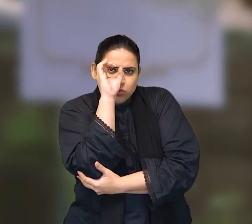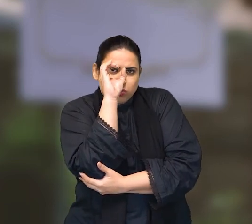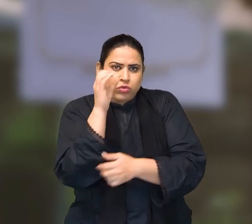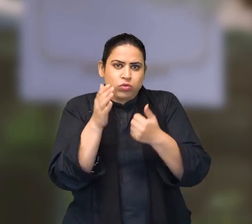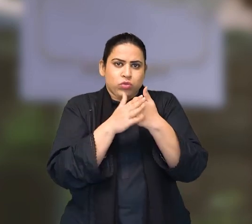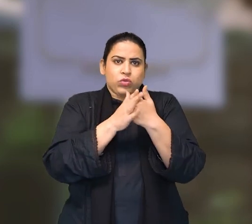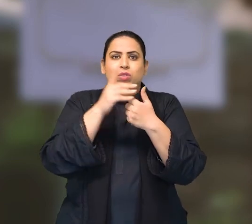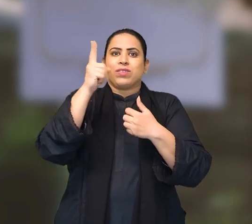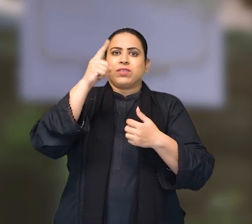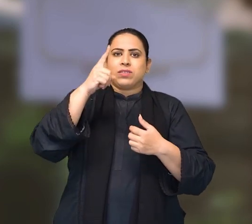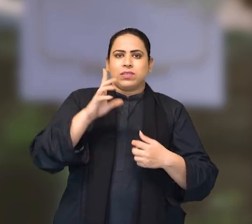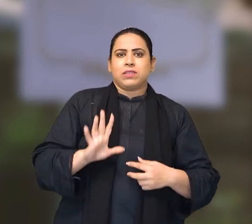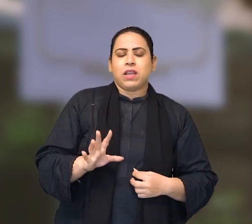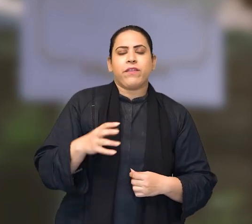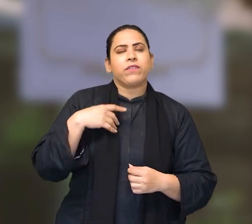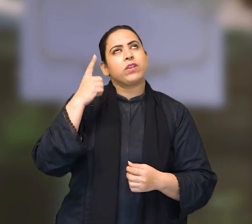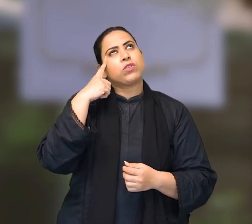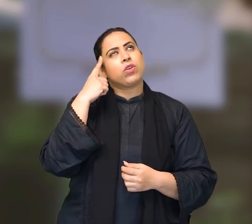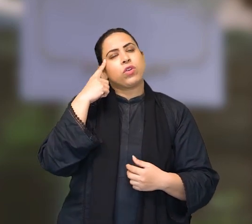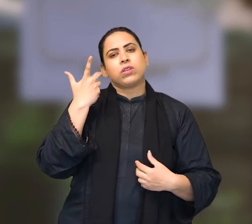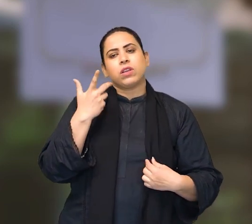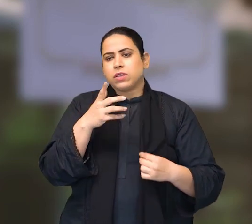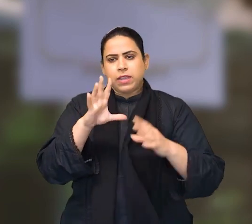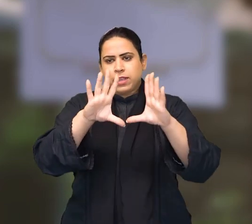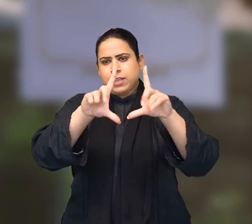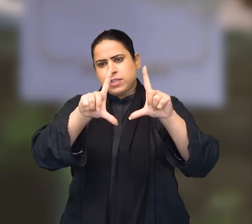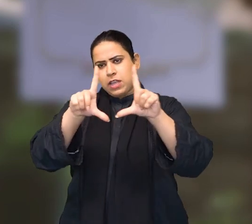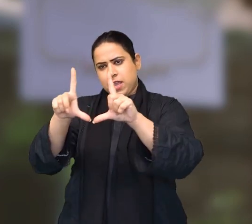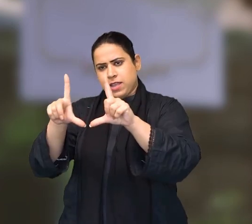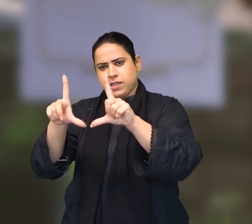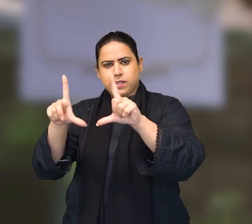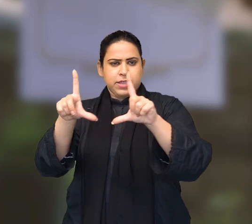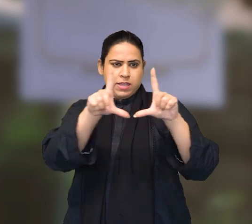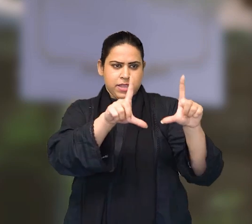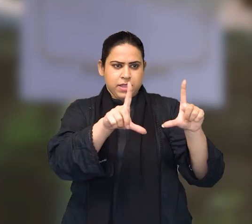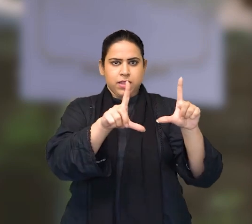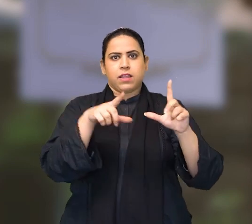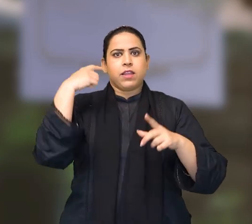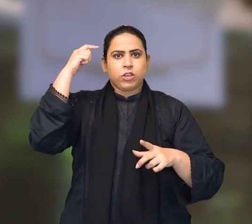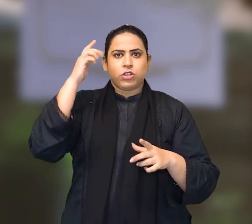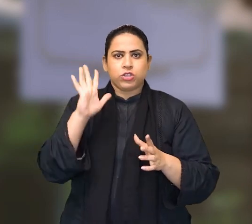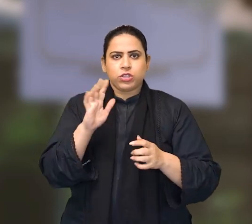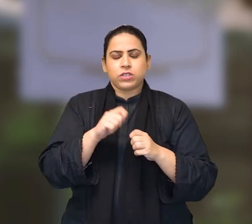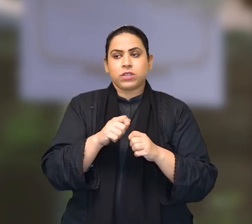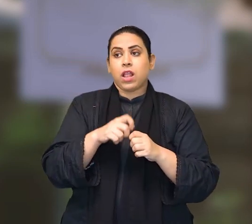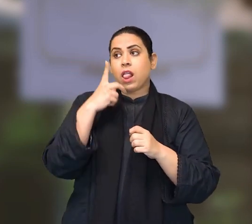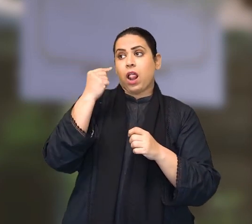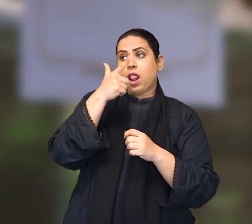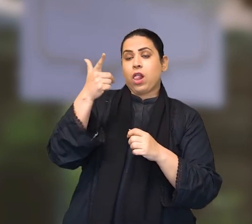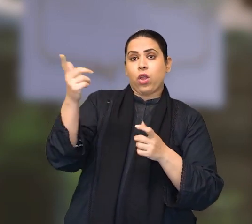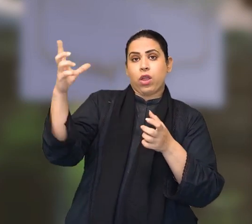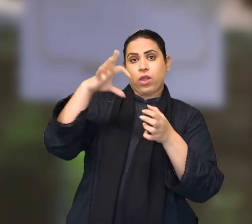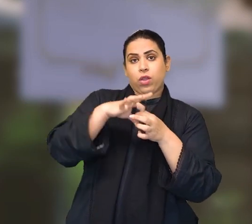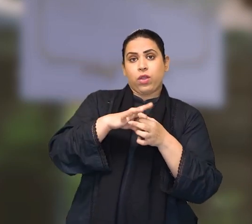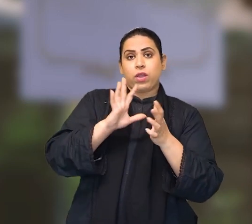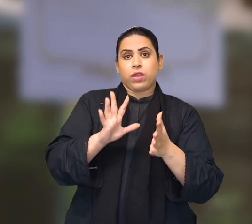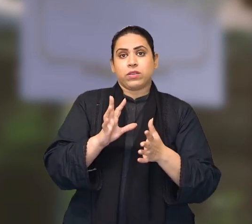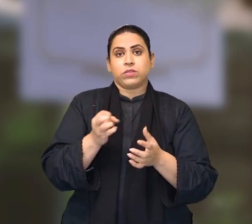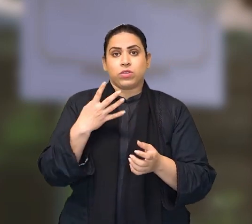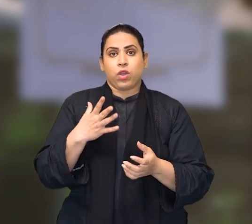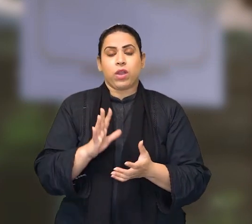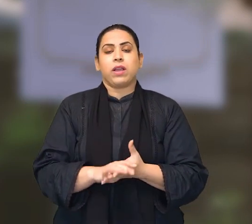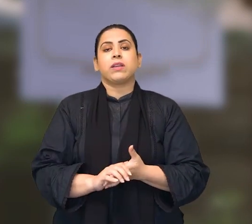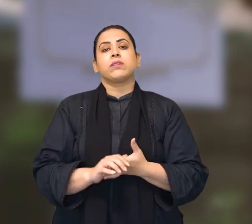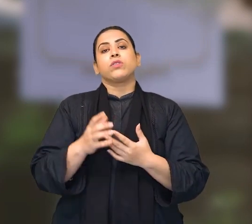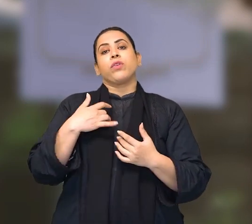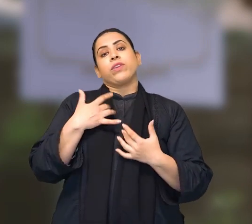एक रेगुलर स्टाइल शूट मत हो. वी थॉट कि यार इसको शूट इस तरह से करना चाहिए विच पीपल कैन रिलेट मोर व्हेन दे सॉ